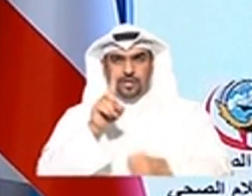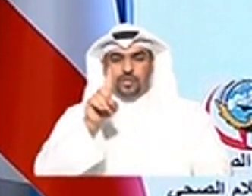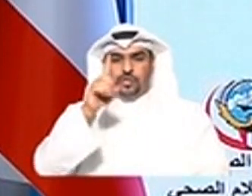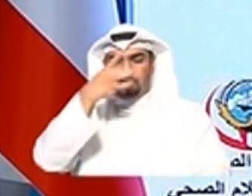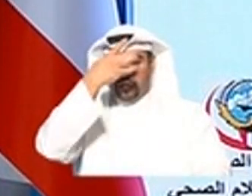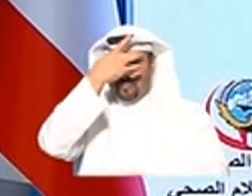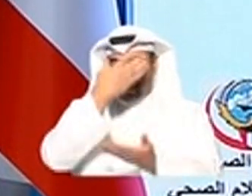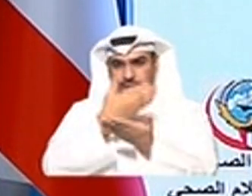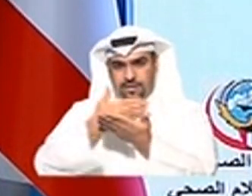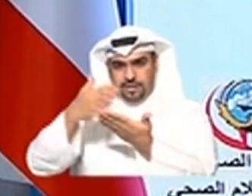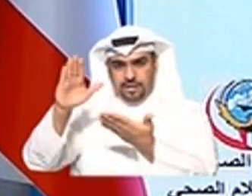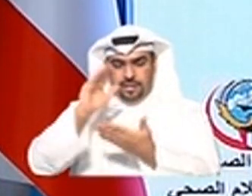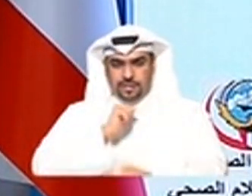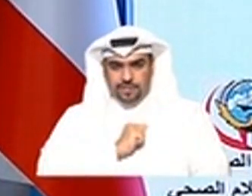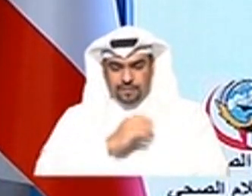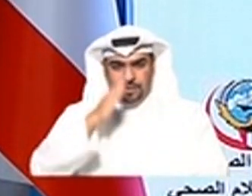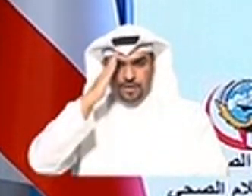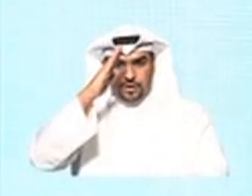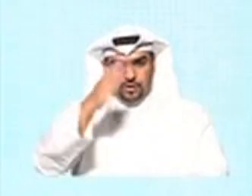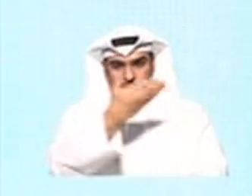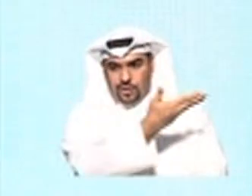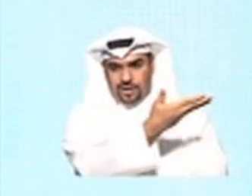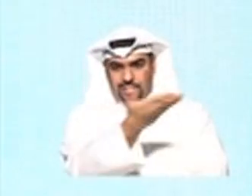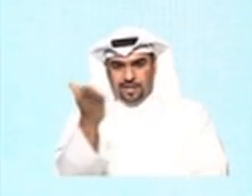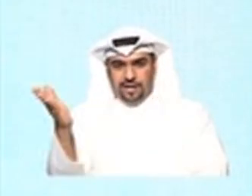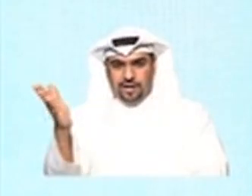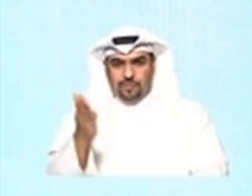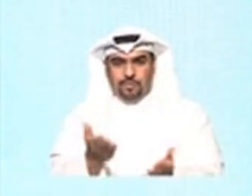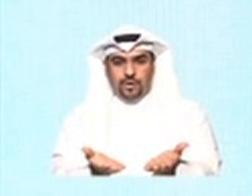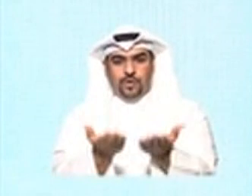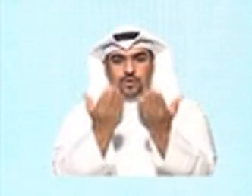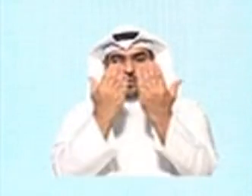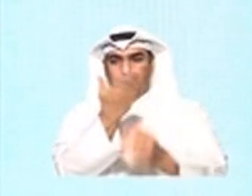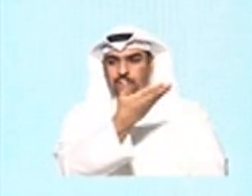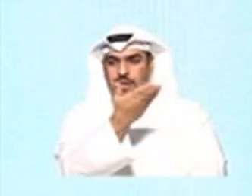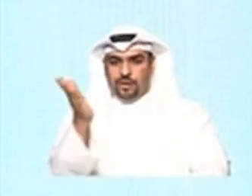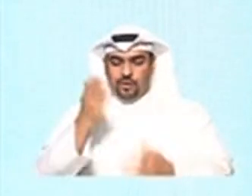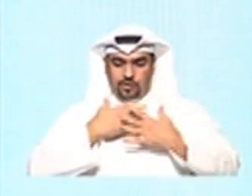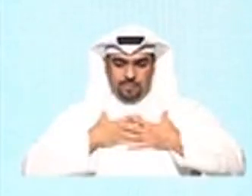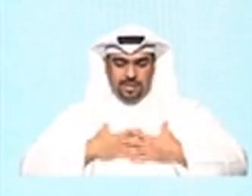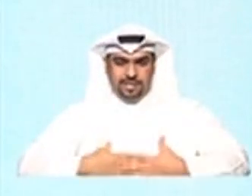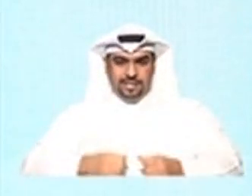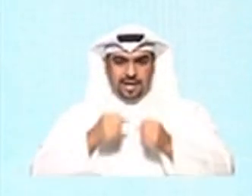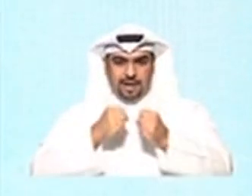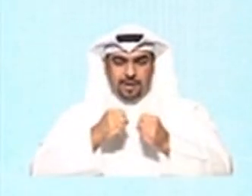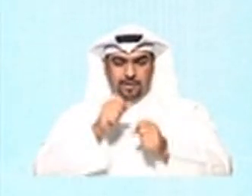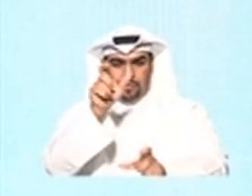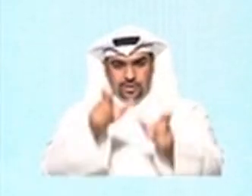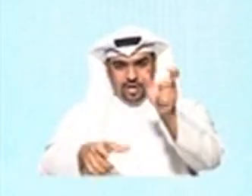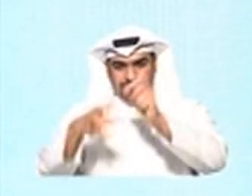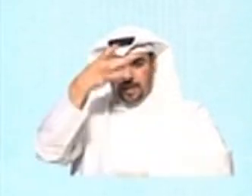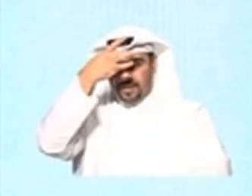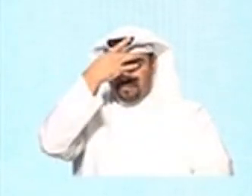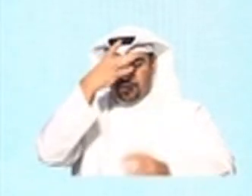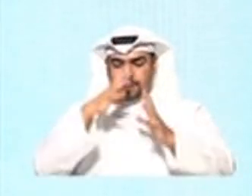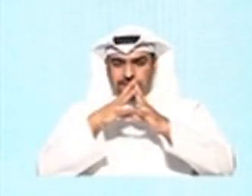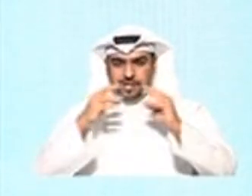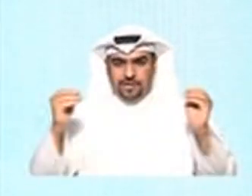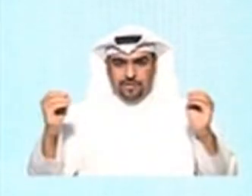الشكر لكم، نسأل الله لكم السلامة والشفاء لجميع المصابين، وسيجعل الله بعد عسر يسرا.